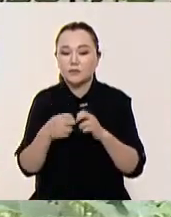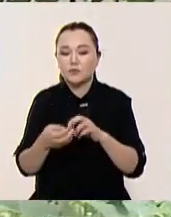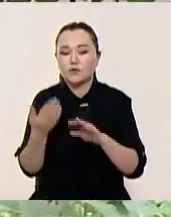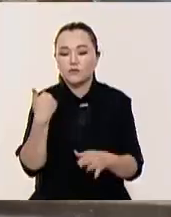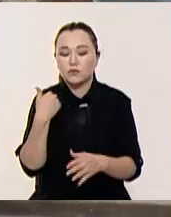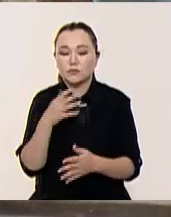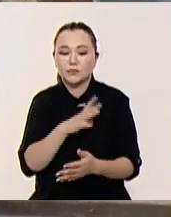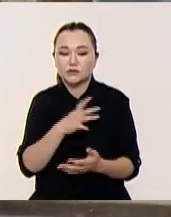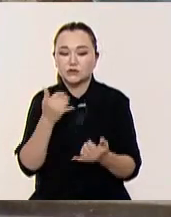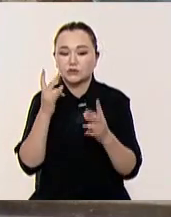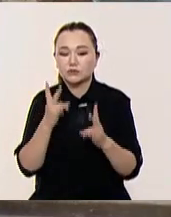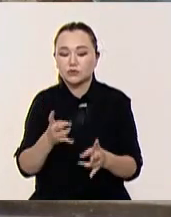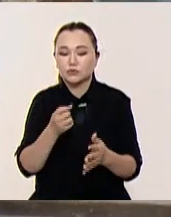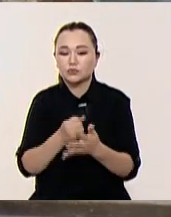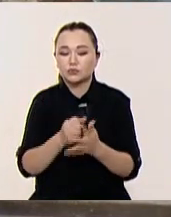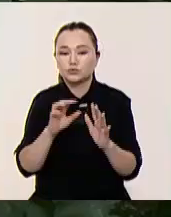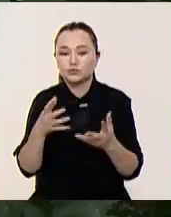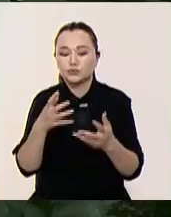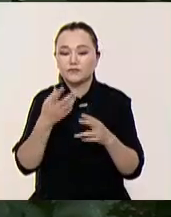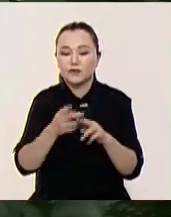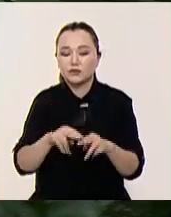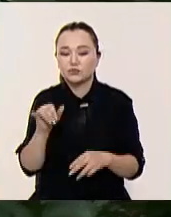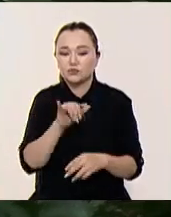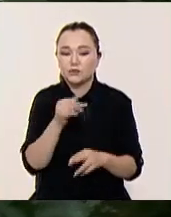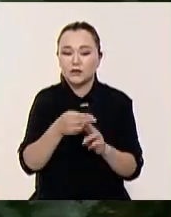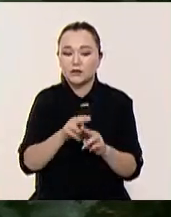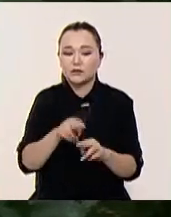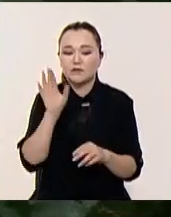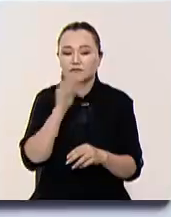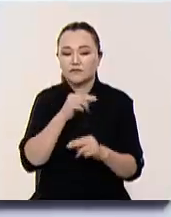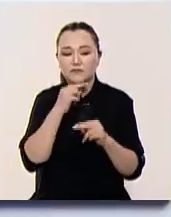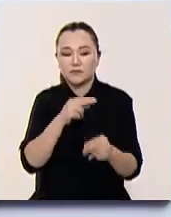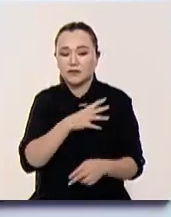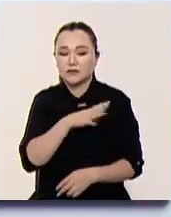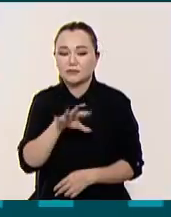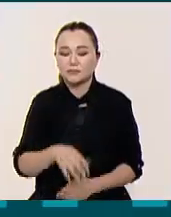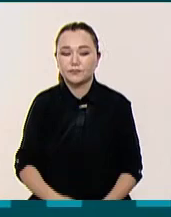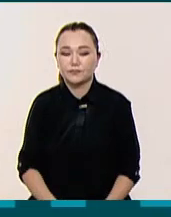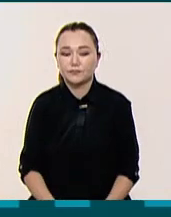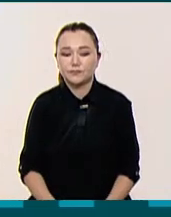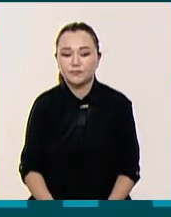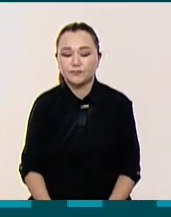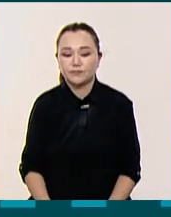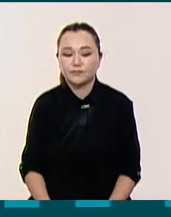давно, но до трагического случая, произошедшего в эту субботу, на нее почти не обращали внимания.